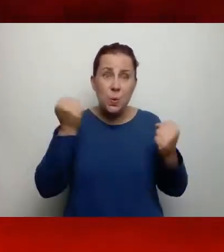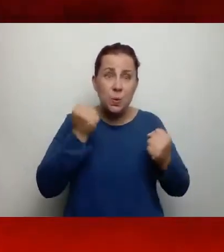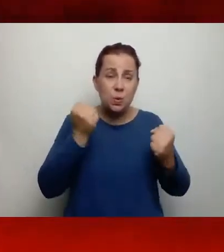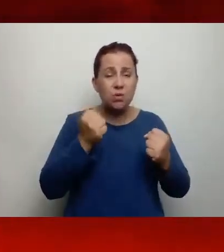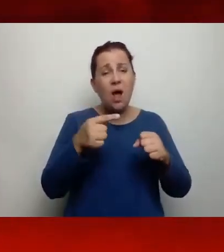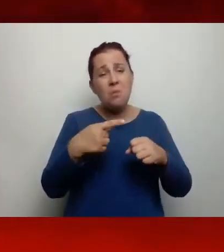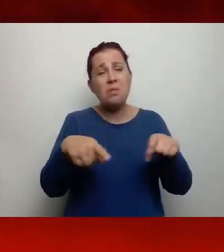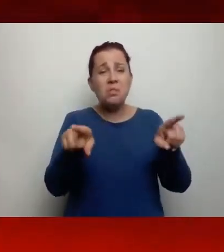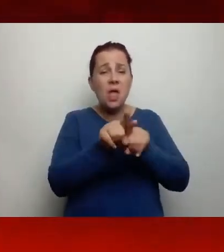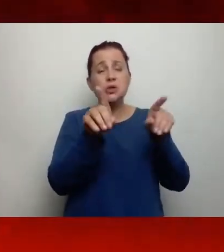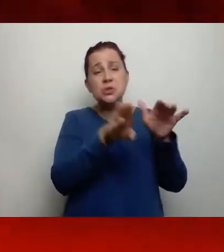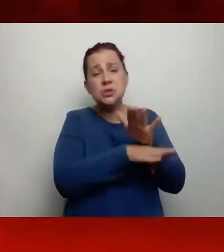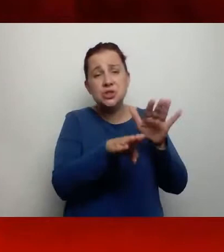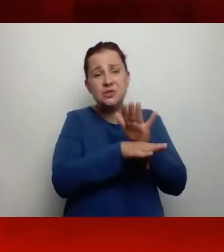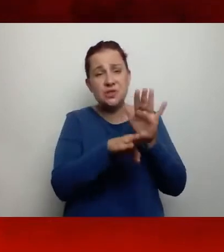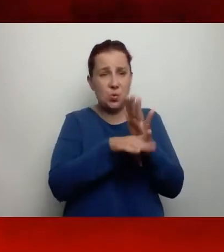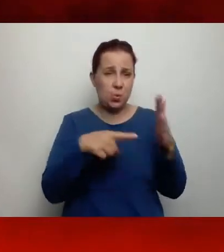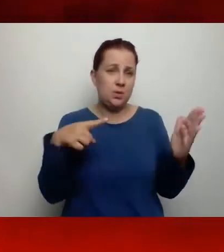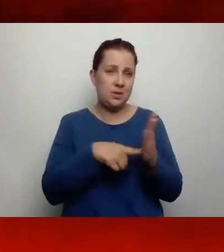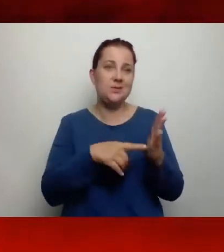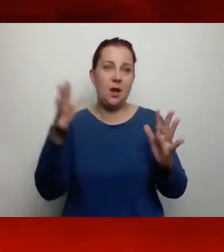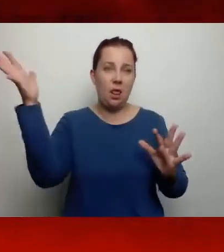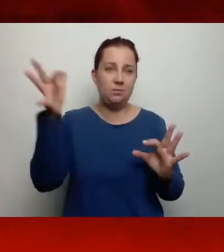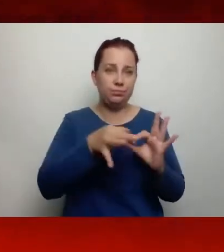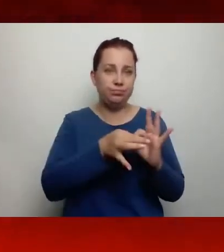popularnymi, czyli